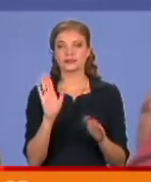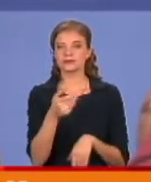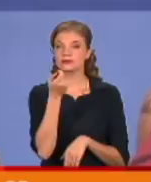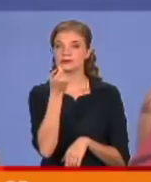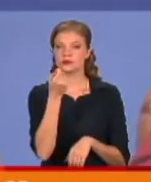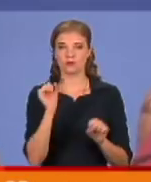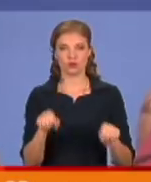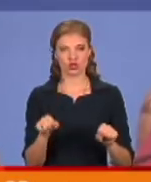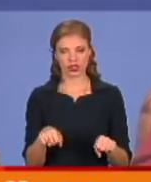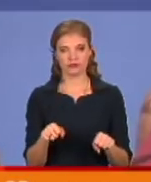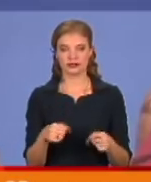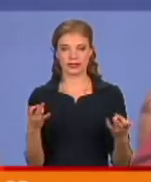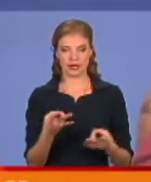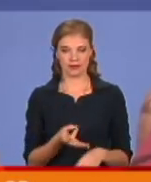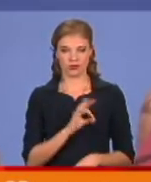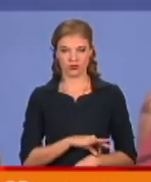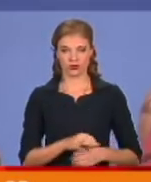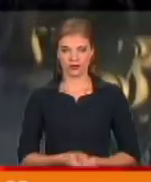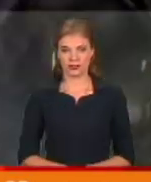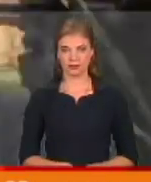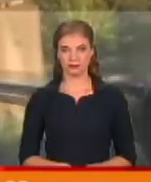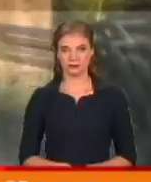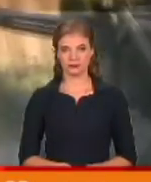маленька можливість, її треба використовувати.